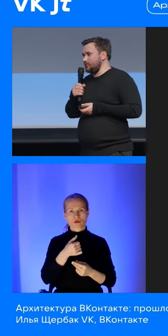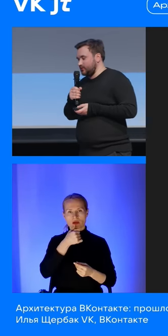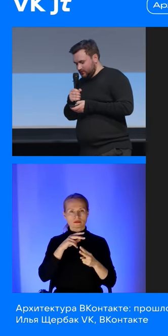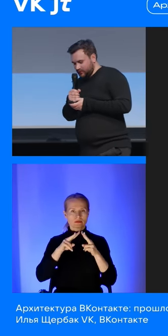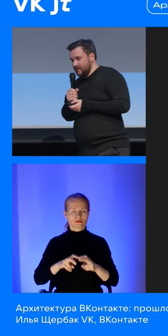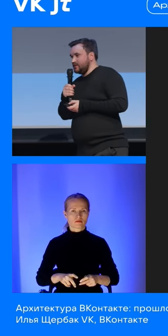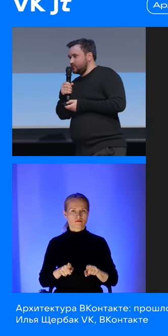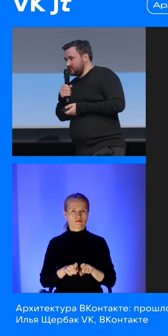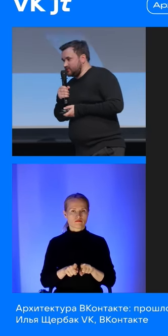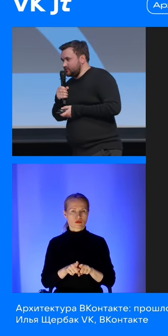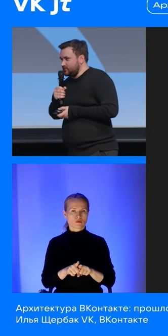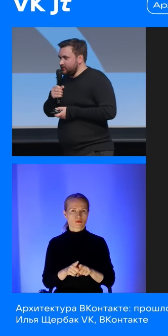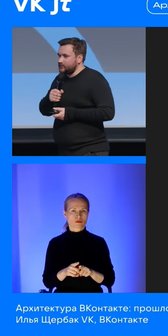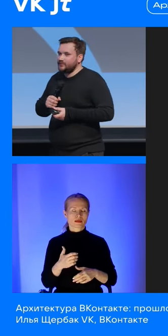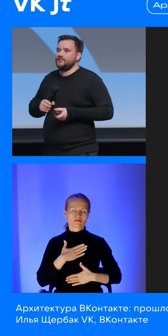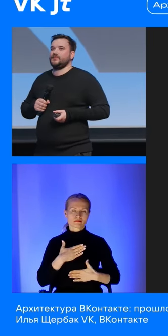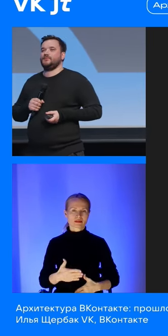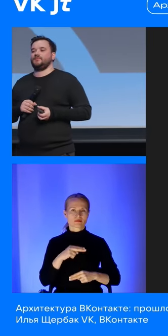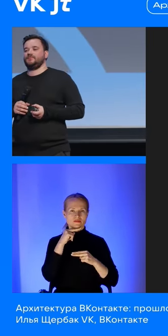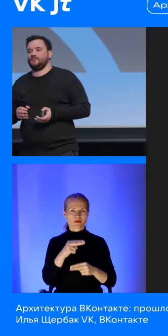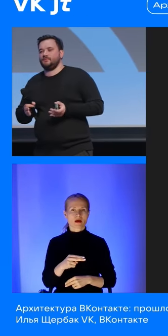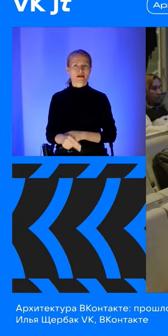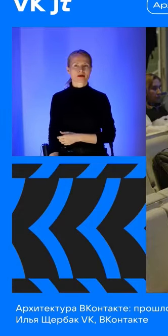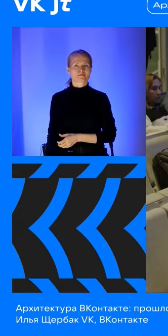подобным образом Спасибо за